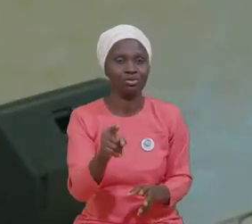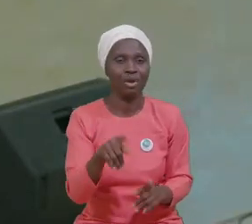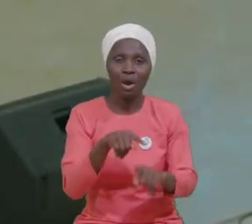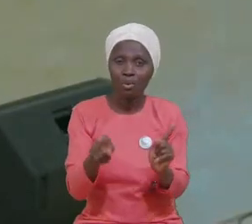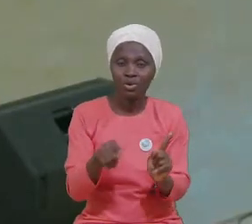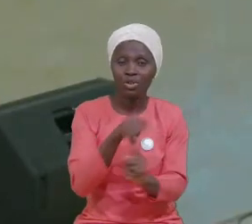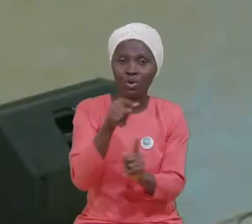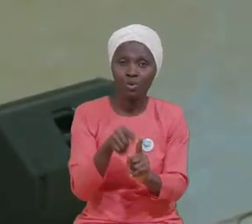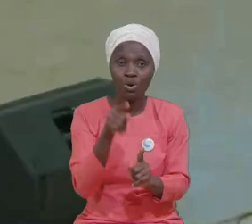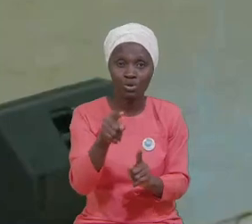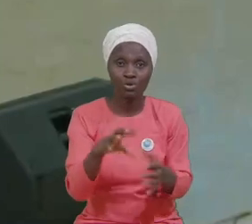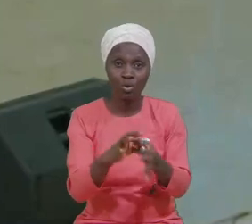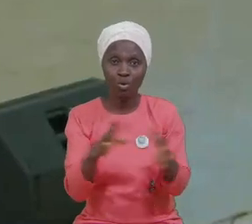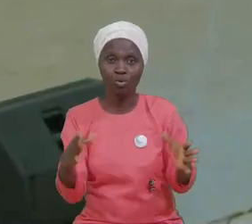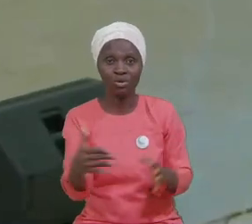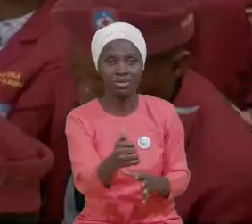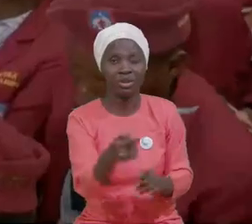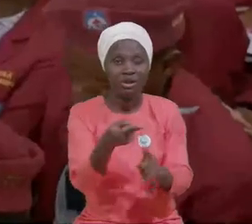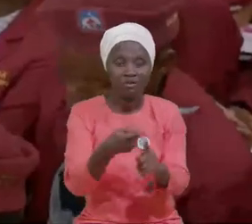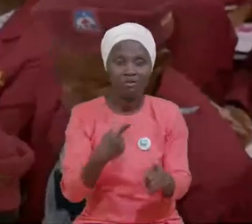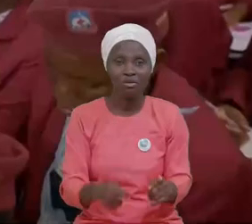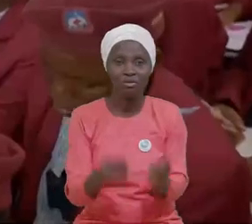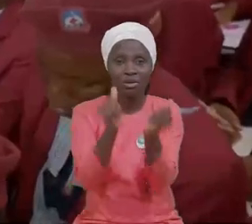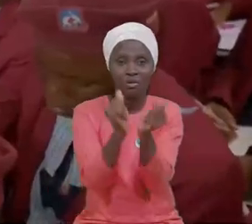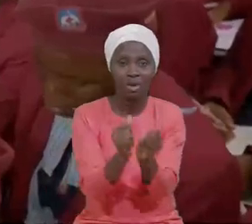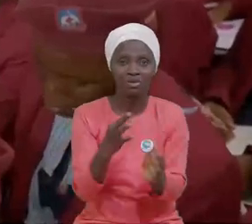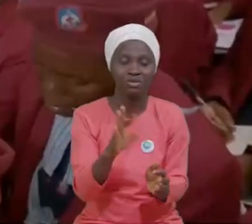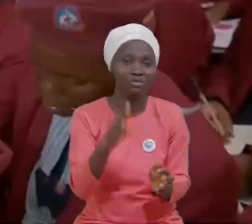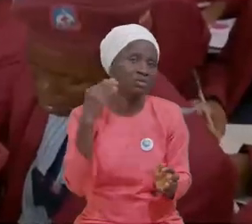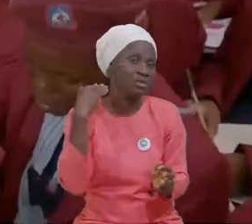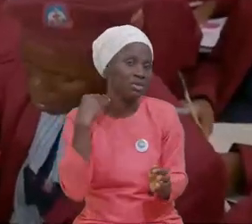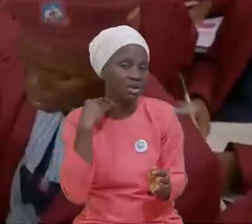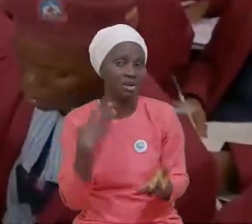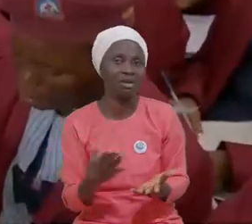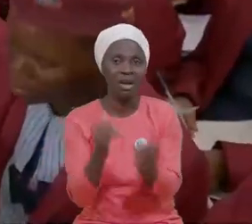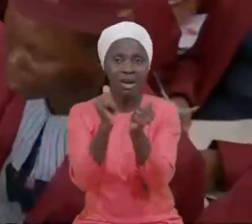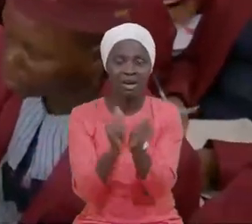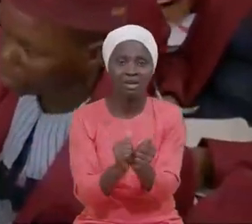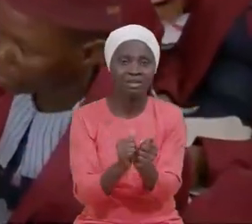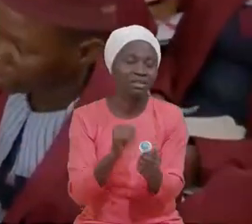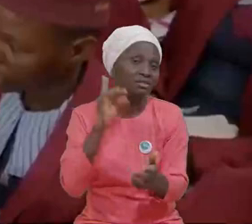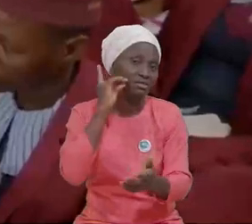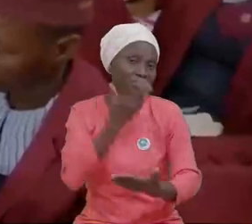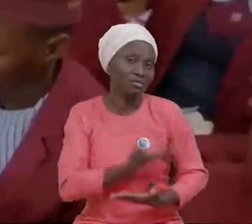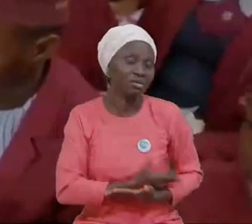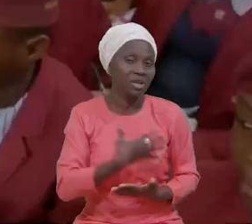quand tu te détaches des liens de ton cou, fille captive de Zion,